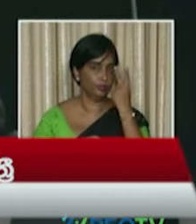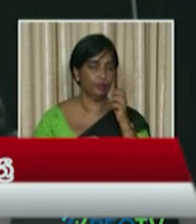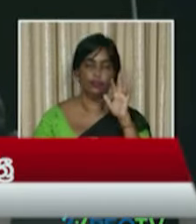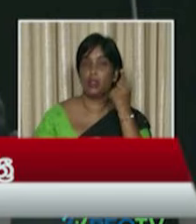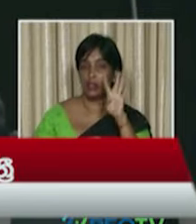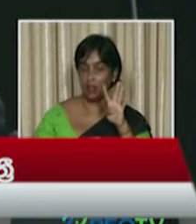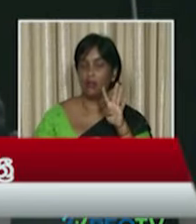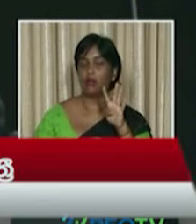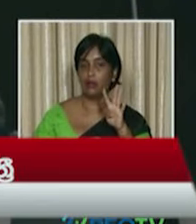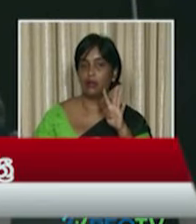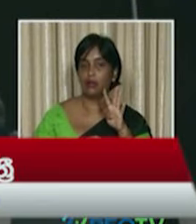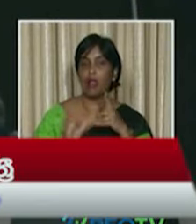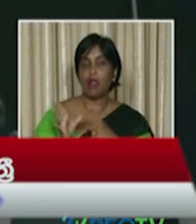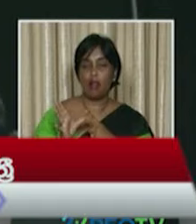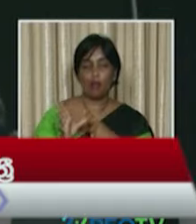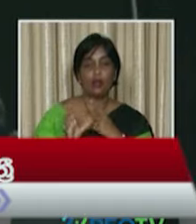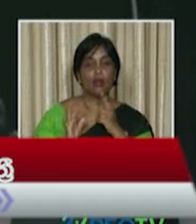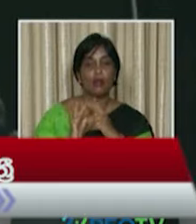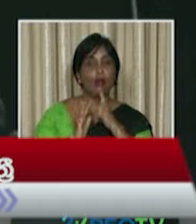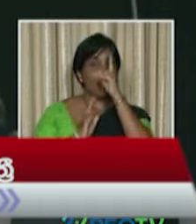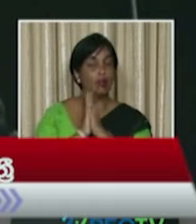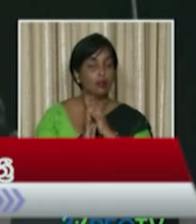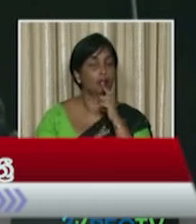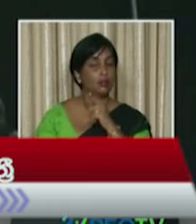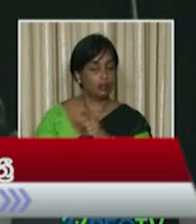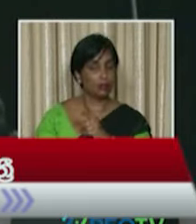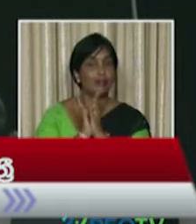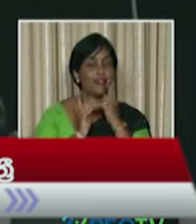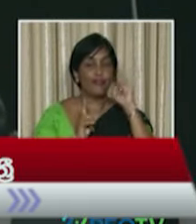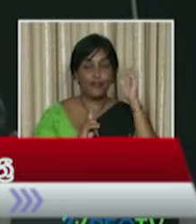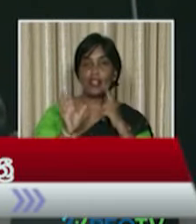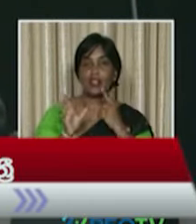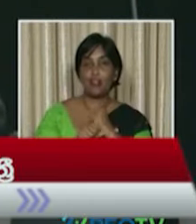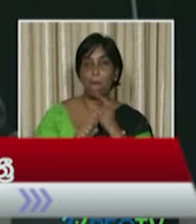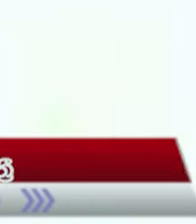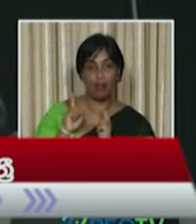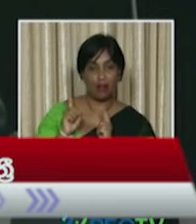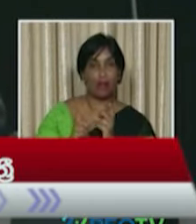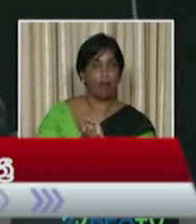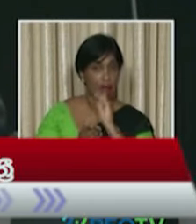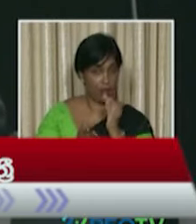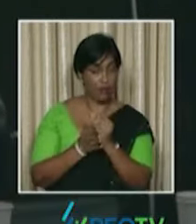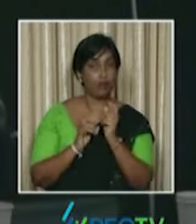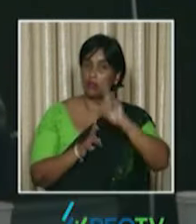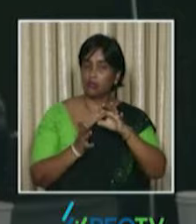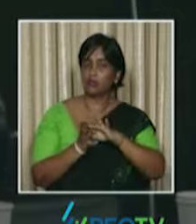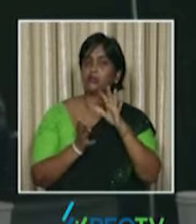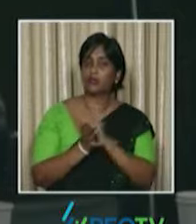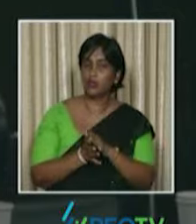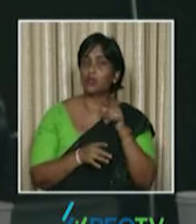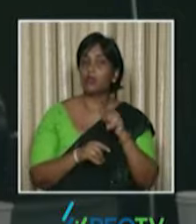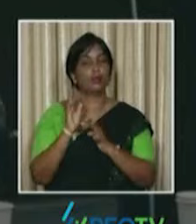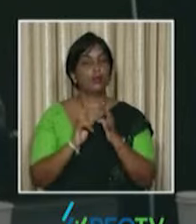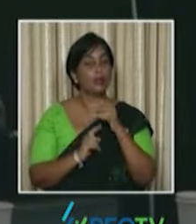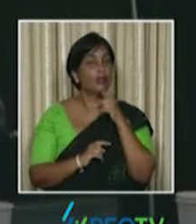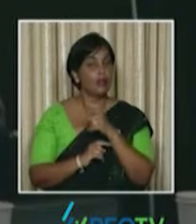අංක 14 දරන අඹුලාව ජාත්‍යන්තර ආගමික මධ්‍යස්ථාන ජෛව විද්‍යත්ව පනත මේක අරමුදලක් මේක පාර්ලිමේන්තුවේ සම්මත වුණා මේක දැන්